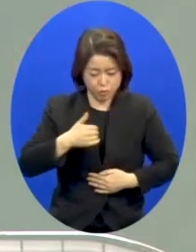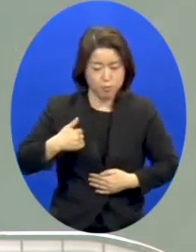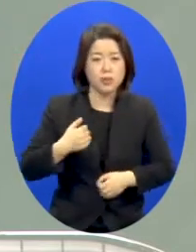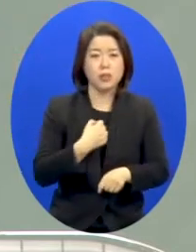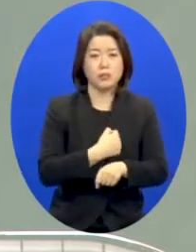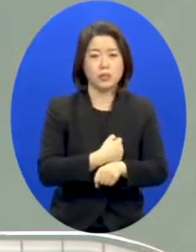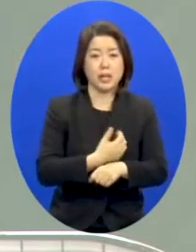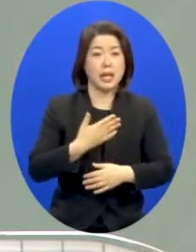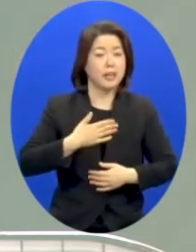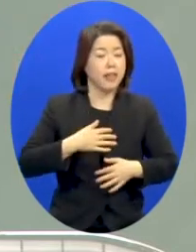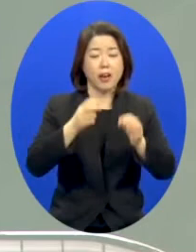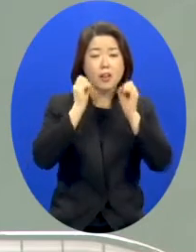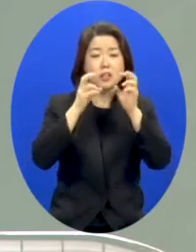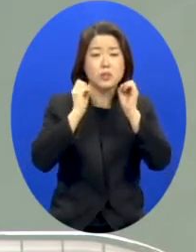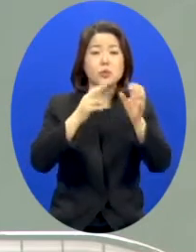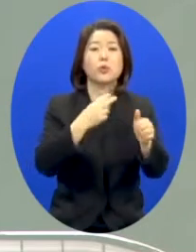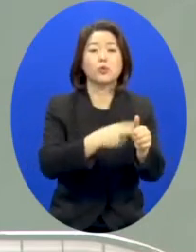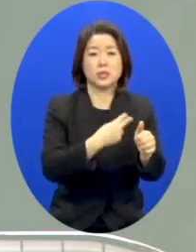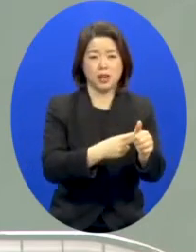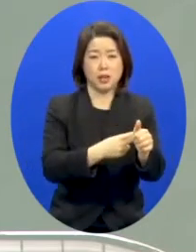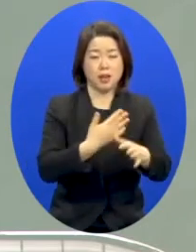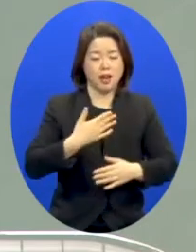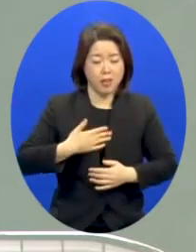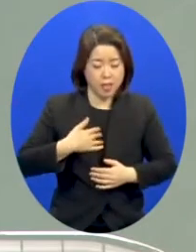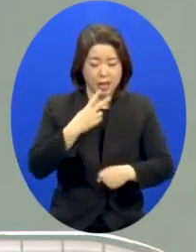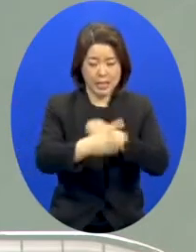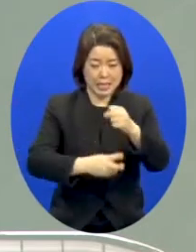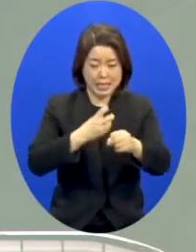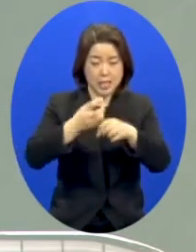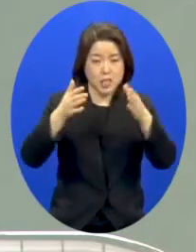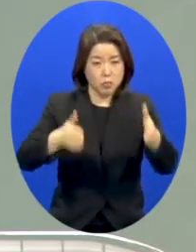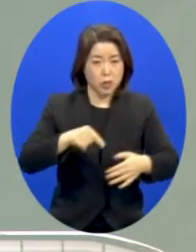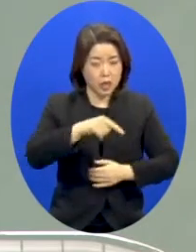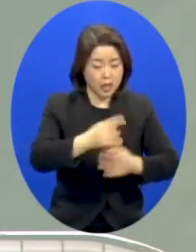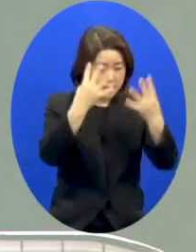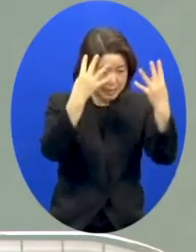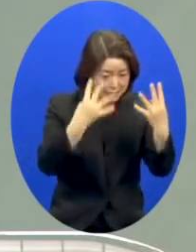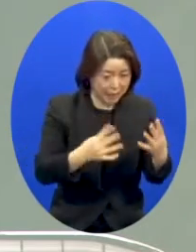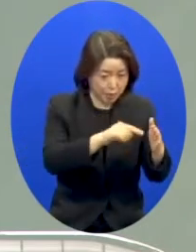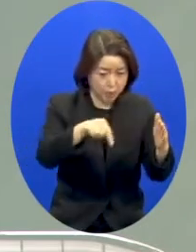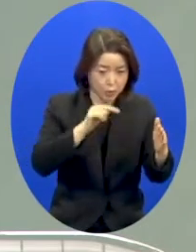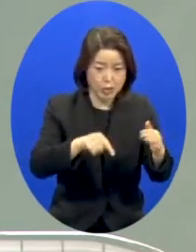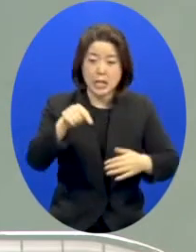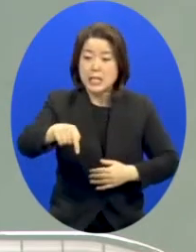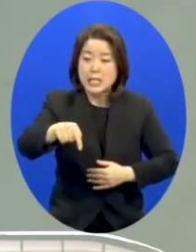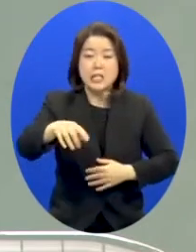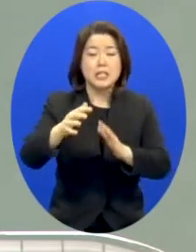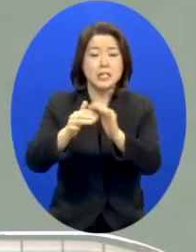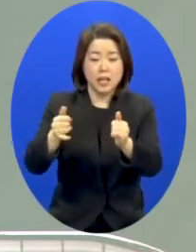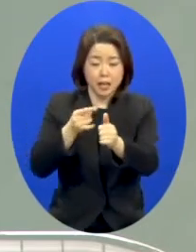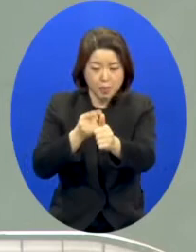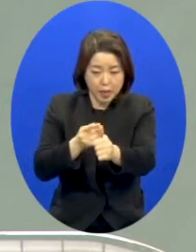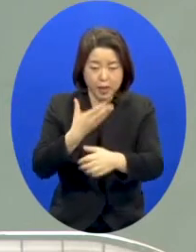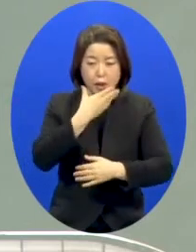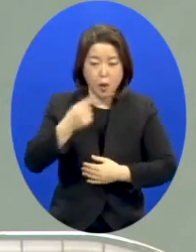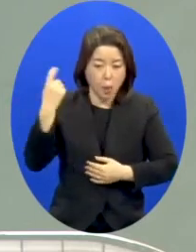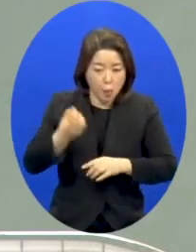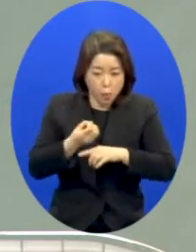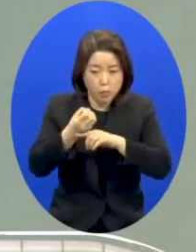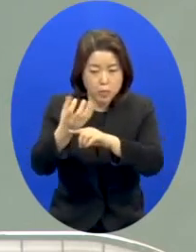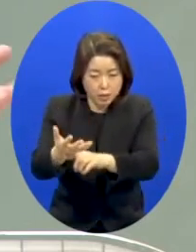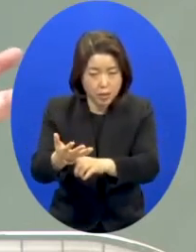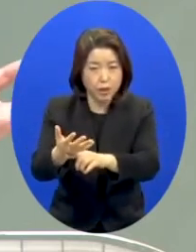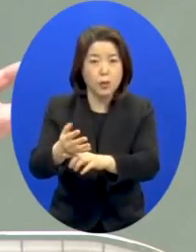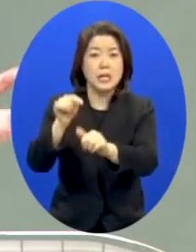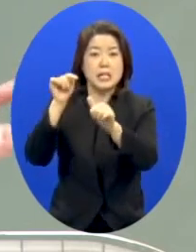하나님 제가 선교사입니다 20 년 동안 이 감방 에서 여기서 여기 있는 사람들에게 복음을 잖아 라고 하신다 한들 그게